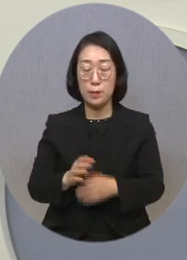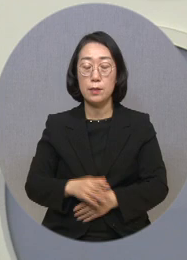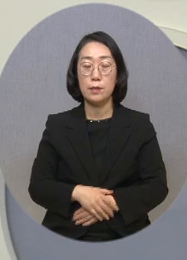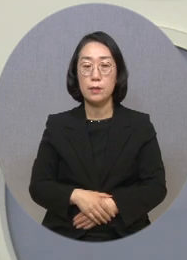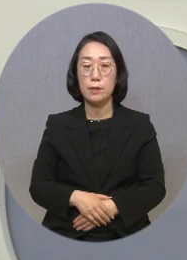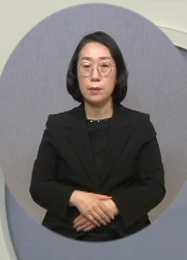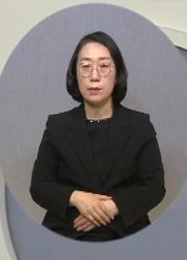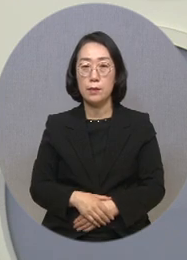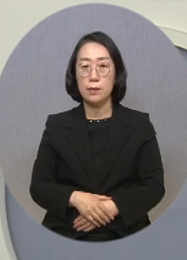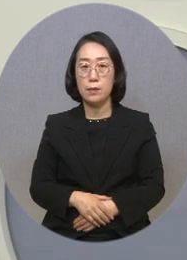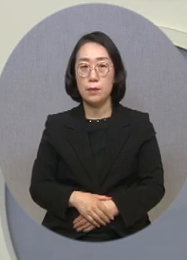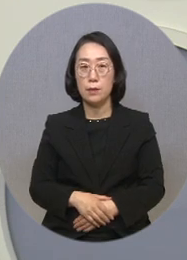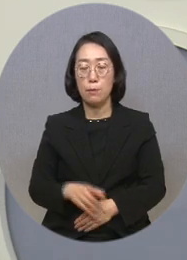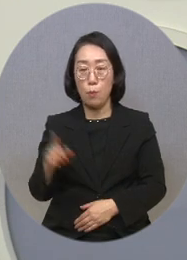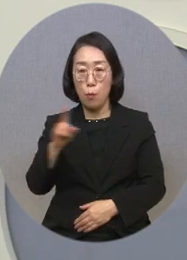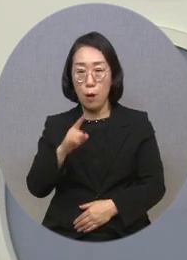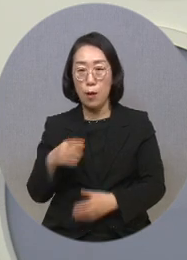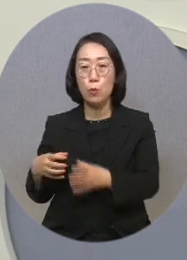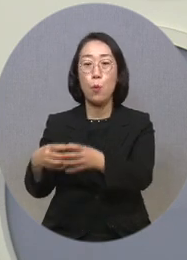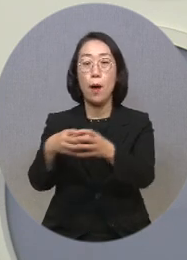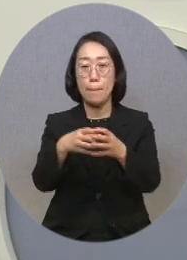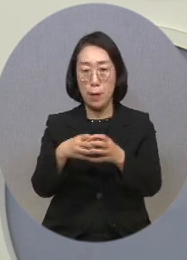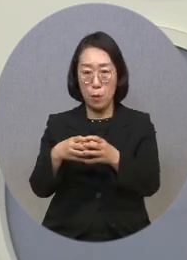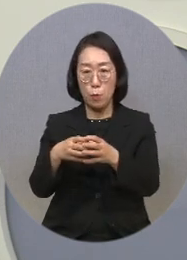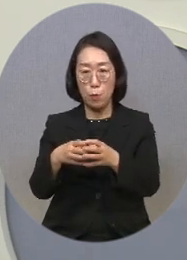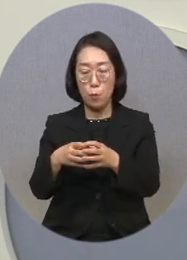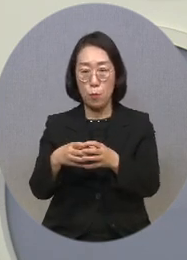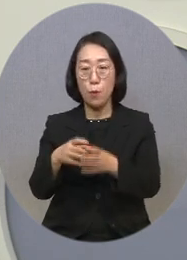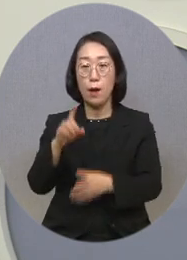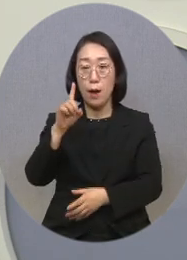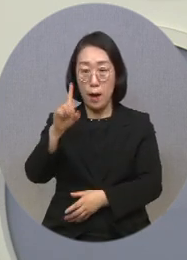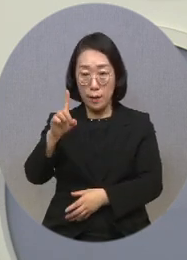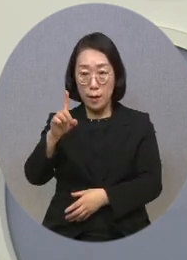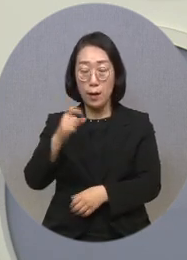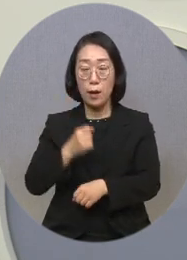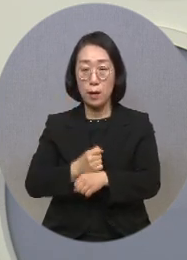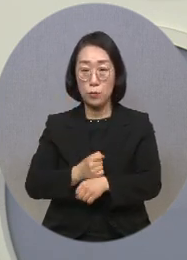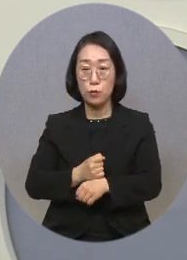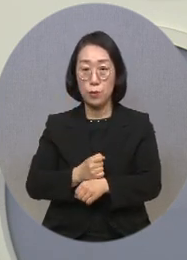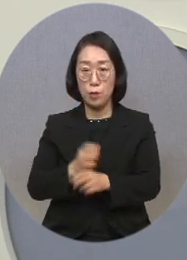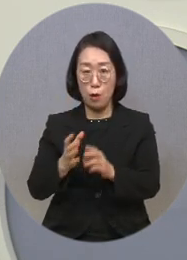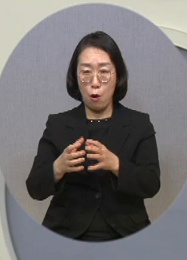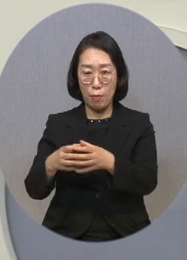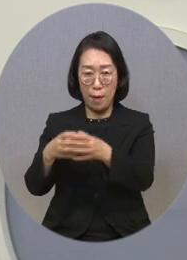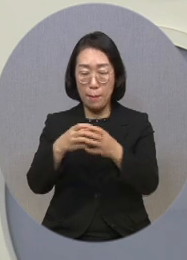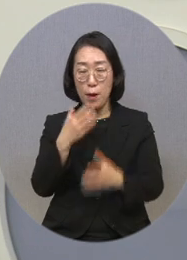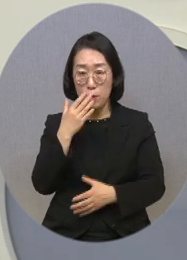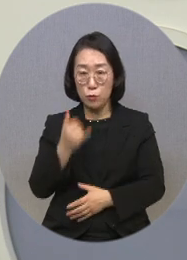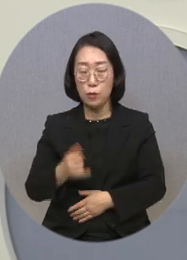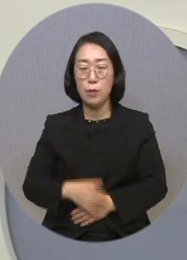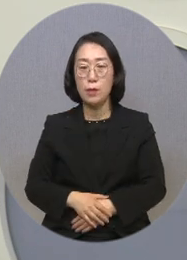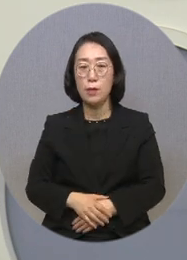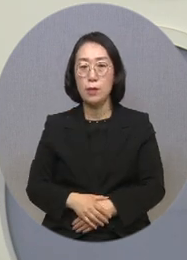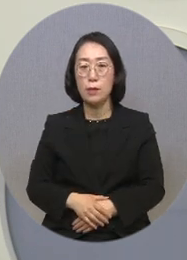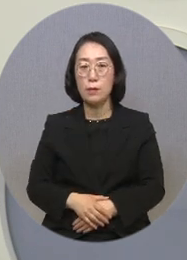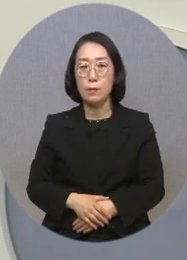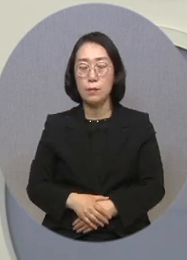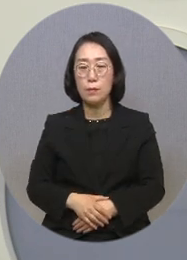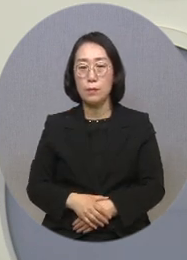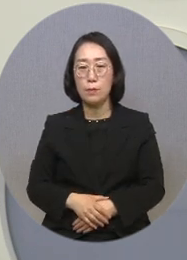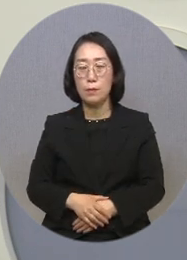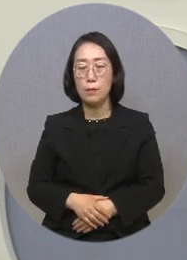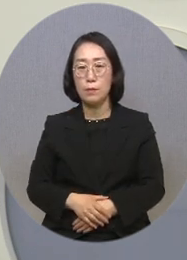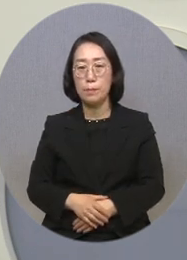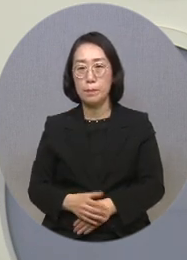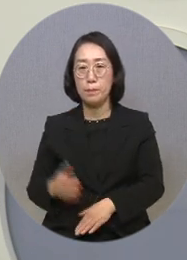떠나서 뭔가 통합하고 하나가 될 수 있는 그러한 기운을 가지고 그 자리에